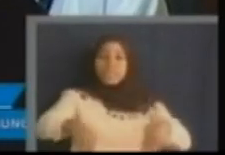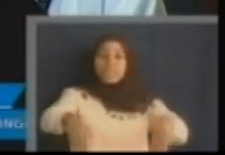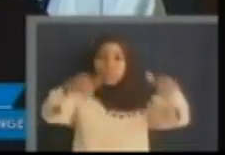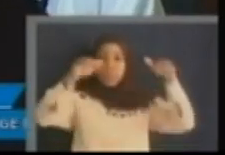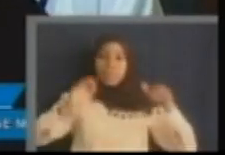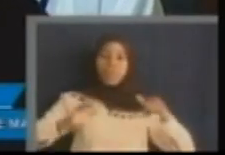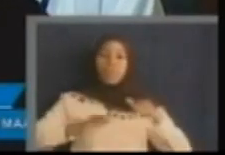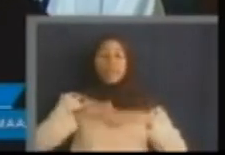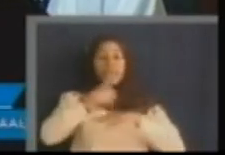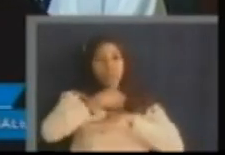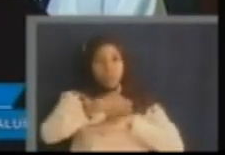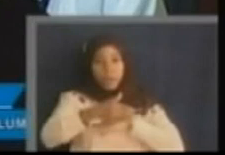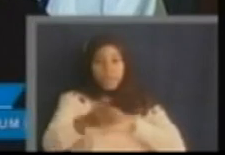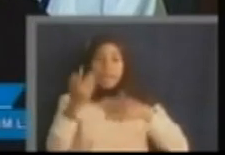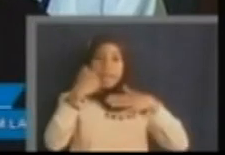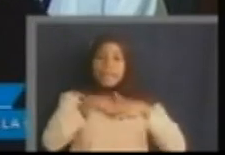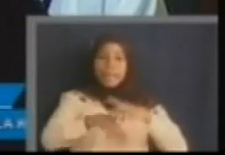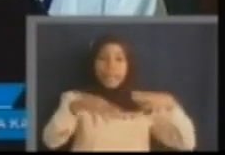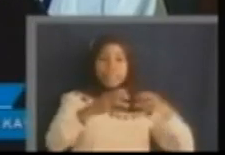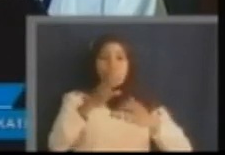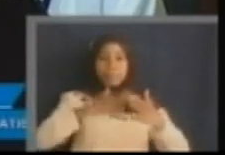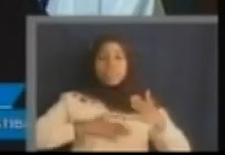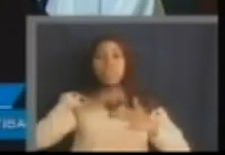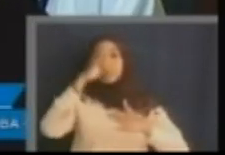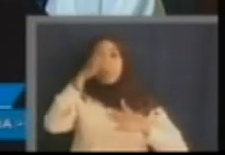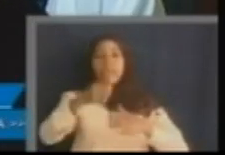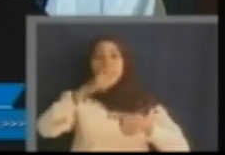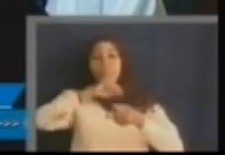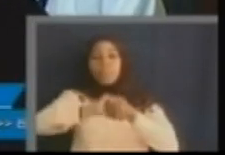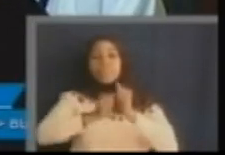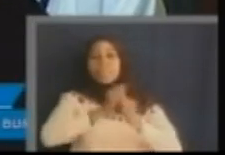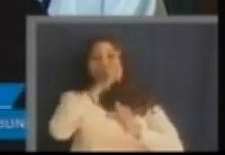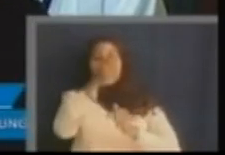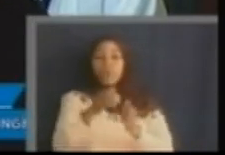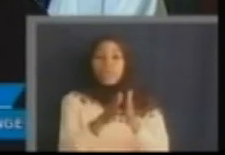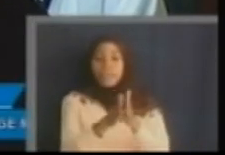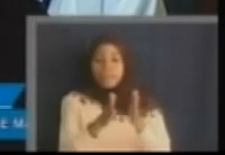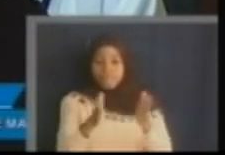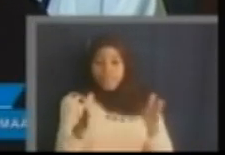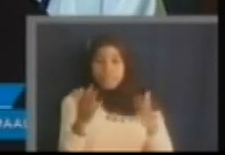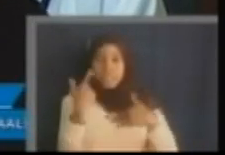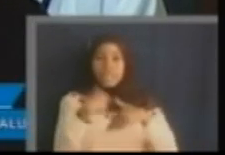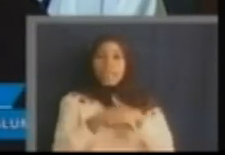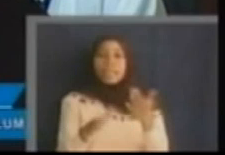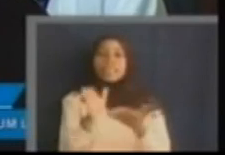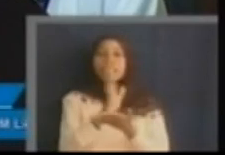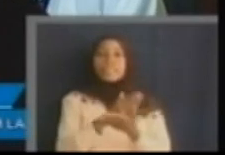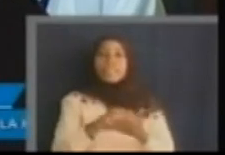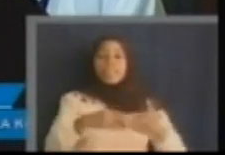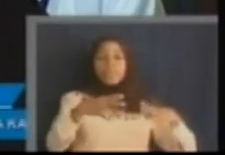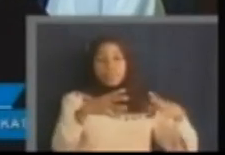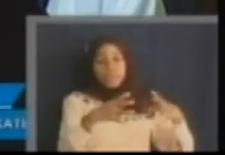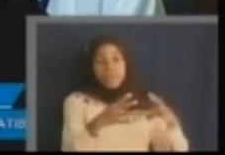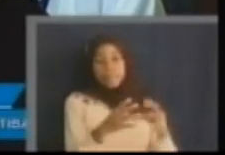kuna shida hiyo. Mimi naomba tu niendelee kutilia mkazo kwamba secretariat yetu iendelee kufanyia kazi hili na kutupa